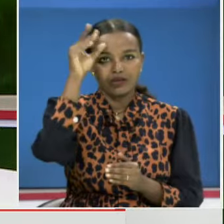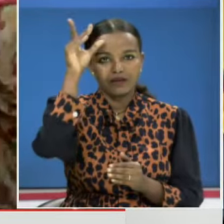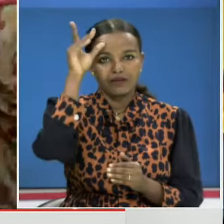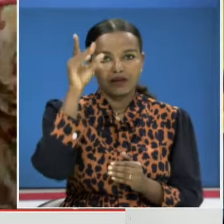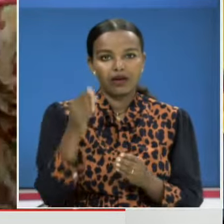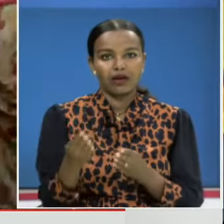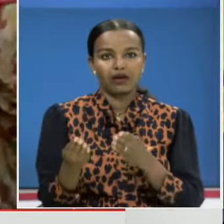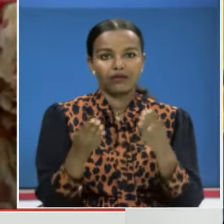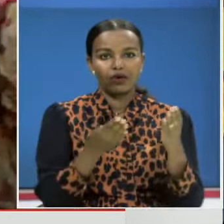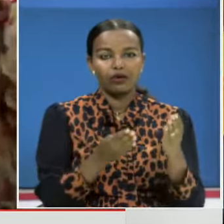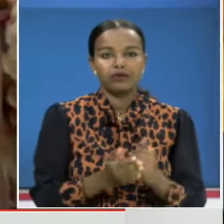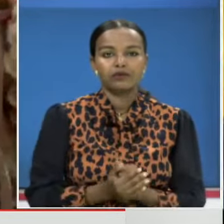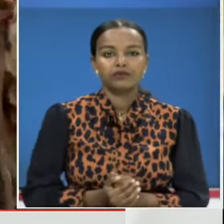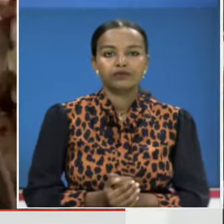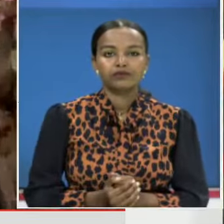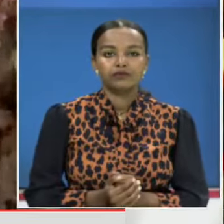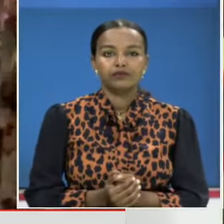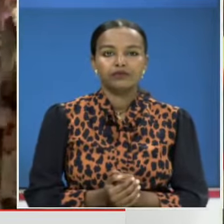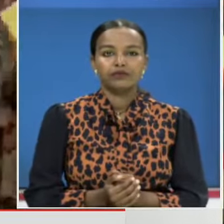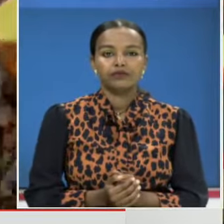ያቀርበዋል።